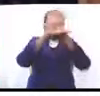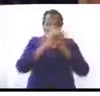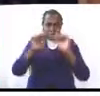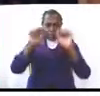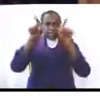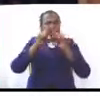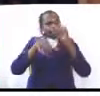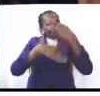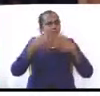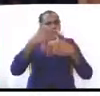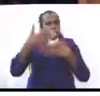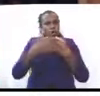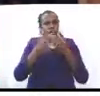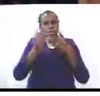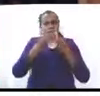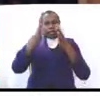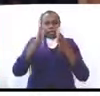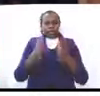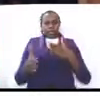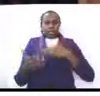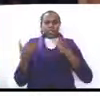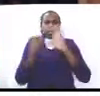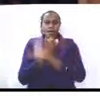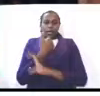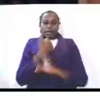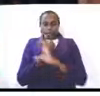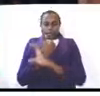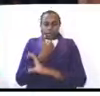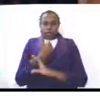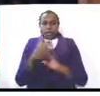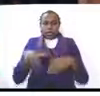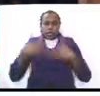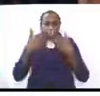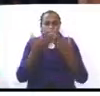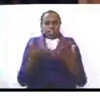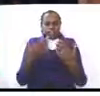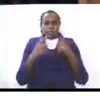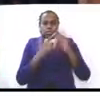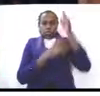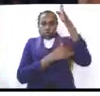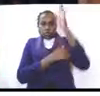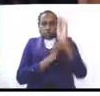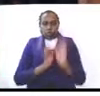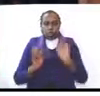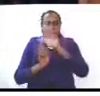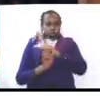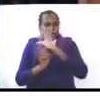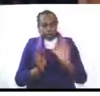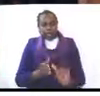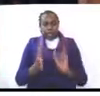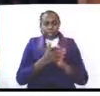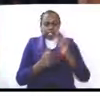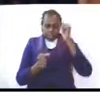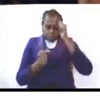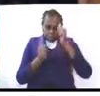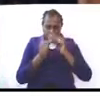Na viongozi wote wa nchi yetu. Twawakabidhi kwako Baba.